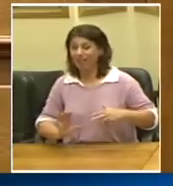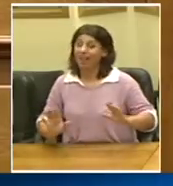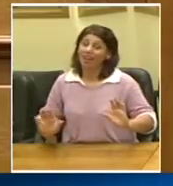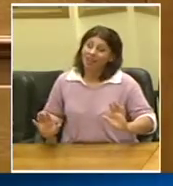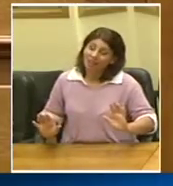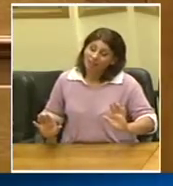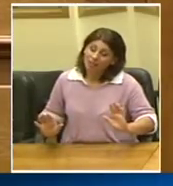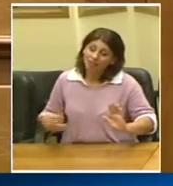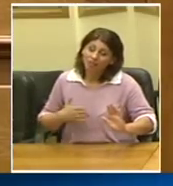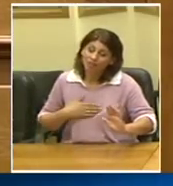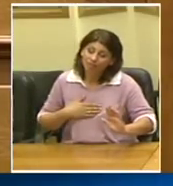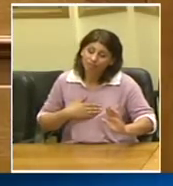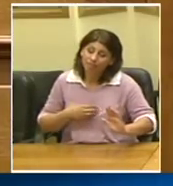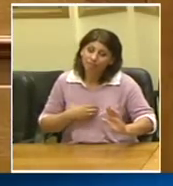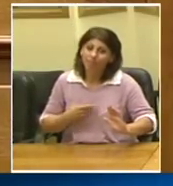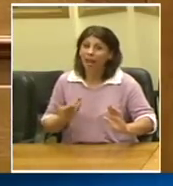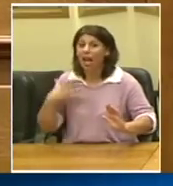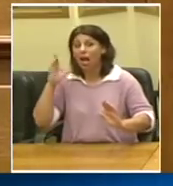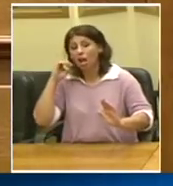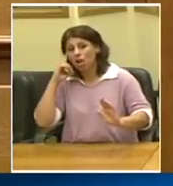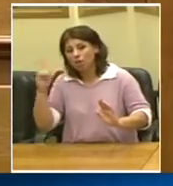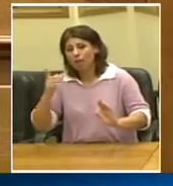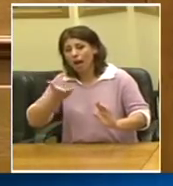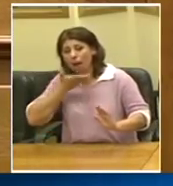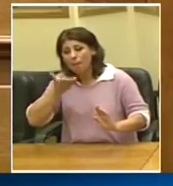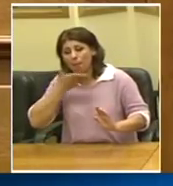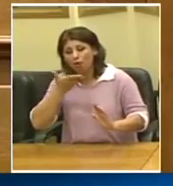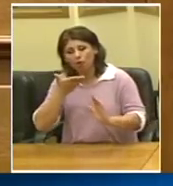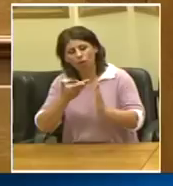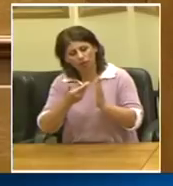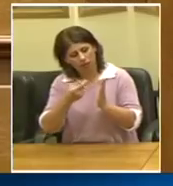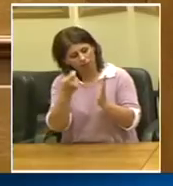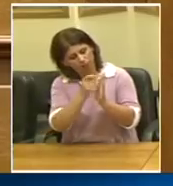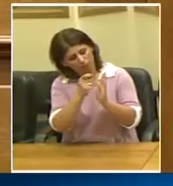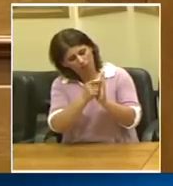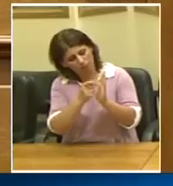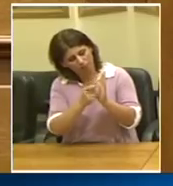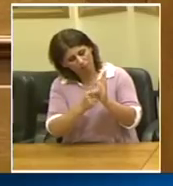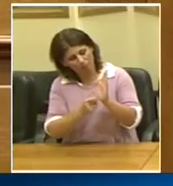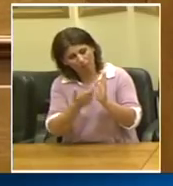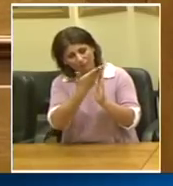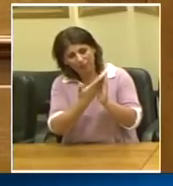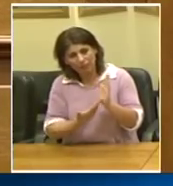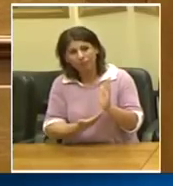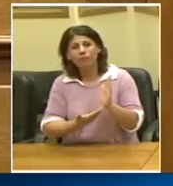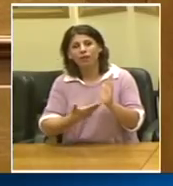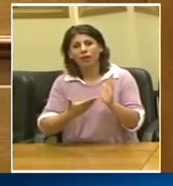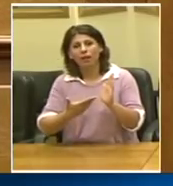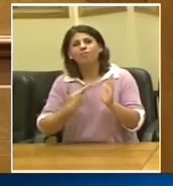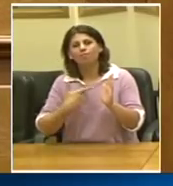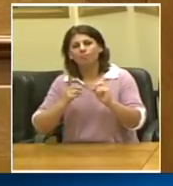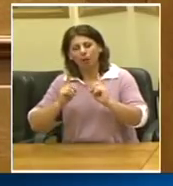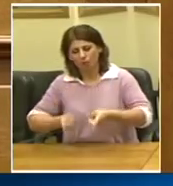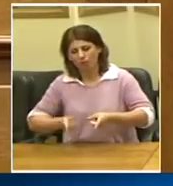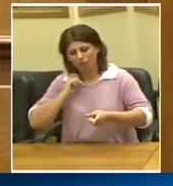Νομίζω ότι έκανε μια απολογητική αποτίμηση ο κύριος Σαμαράς και αποφάσισε για τον εαυτό του ότι τα